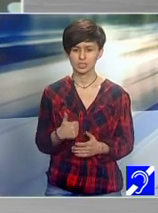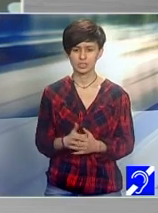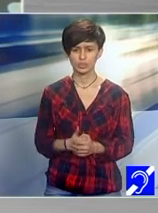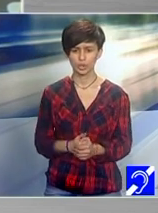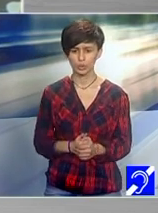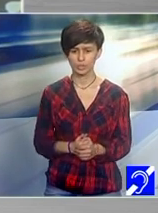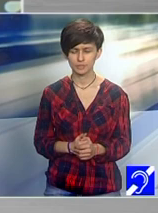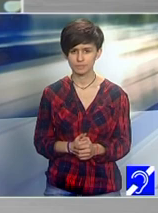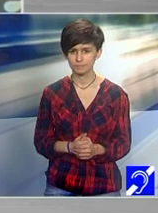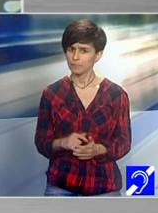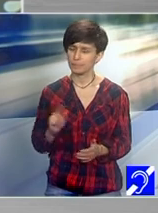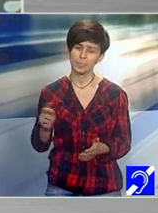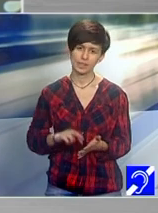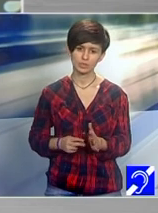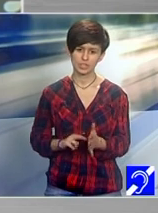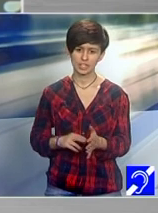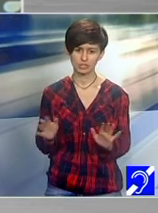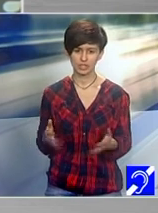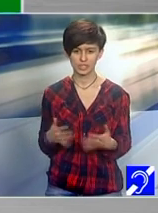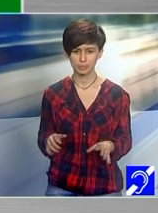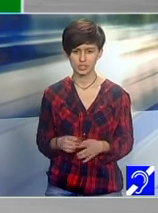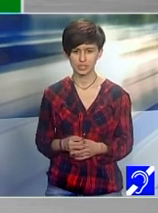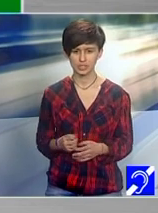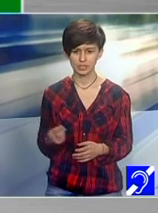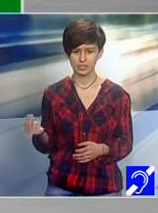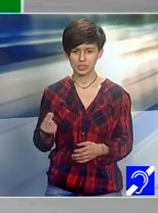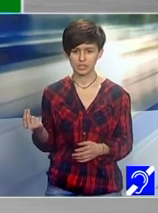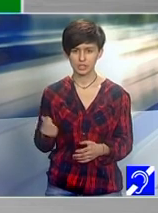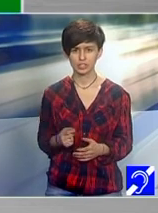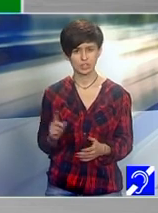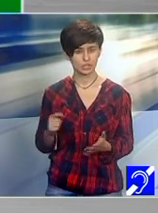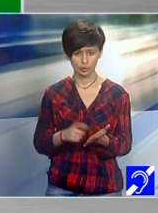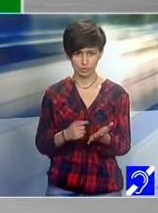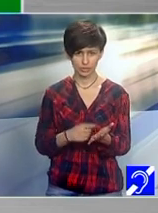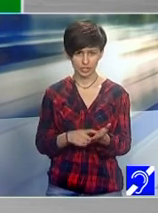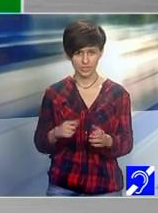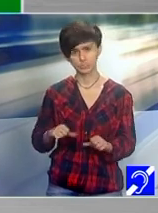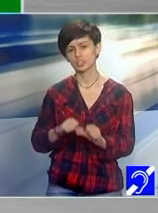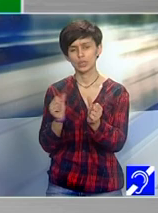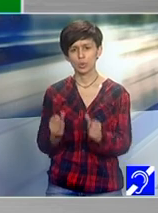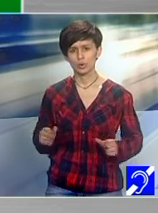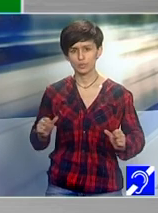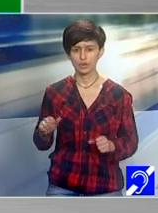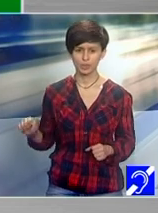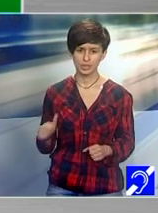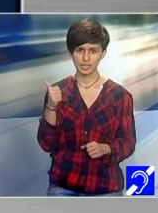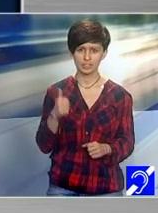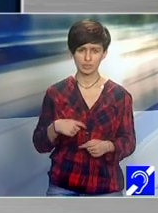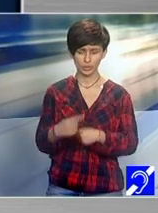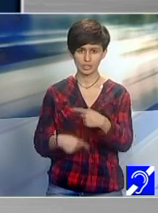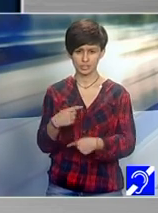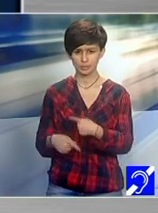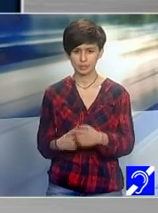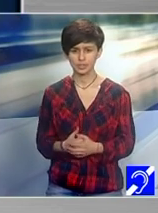foarte mare, nu s-a rezolvat nimic. Din partea... De ce nu militați și pentru asta, pentru o reformare? Din partea sindicatelor și asociațiilor profesionale. Nu numai